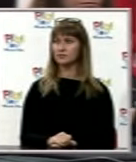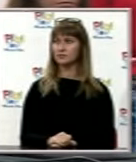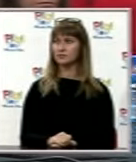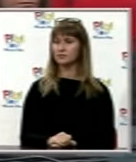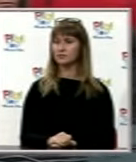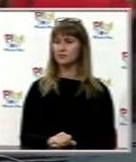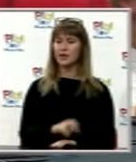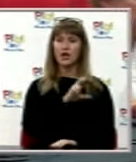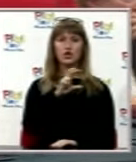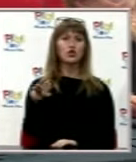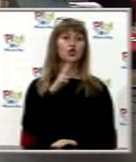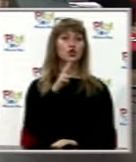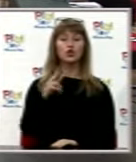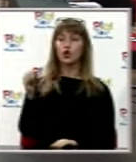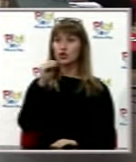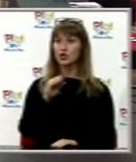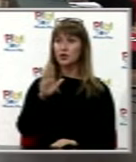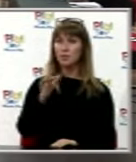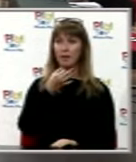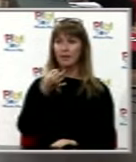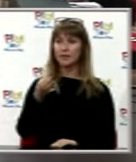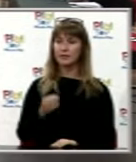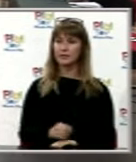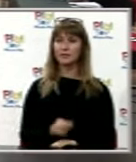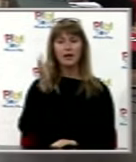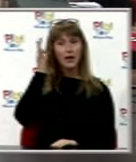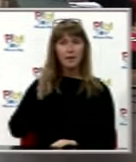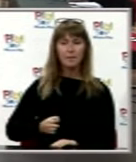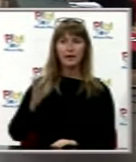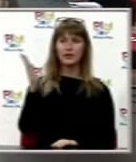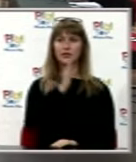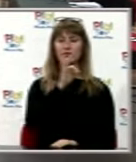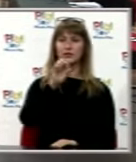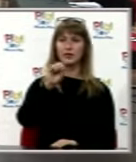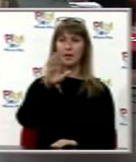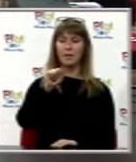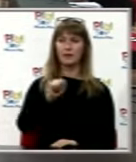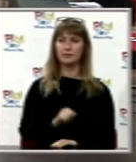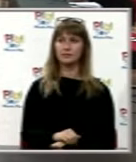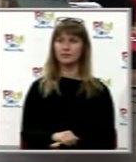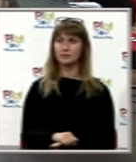Czy ktoś z Państwa jeszcze chciałby zabrać? Bardzo proszę, Pani Radna Wiesława Sztaba. Panie Przewodniczący, no...